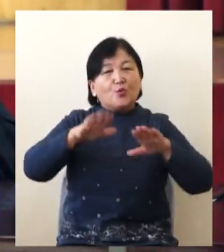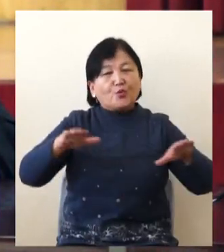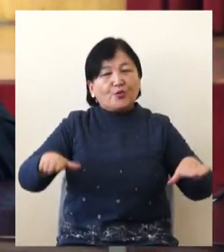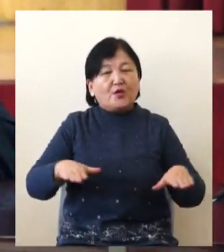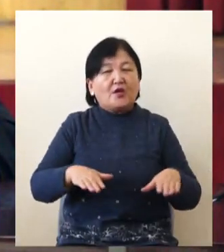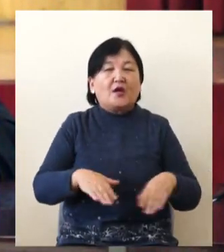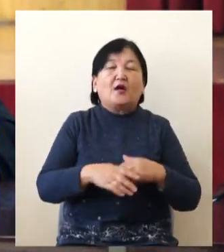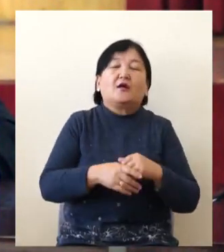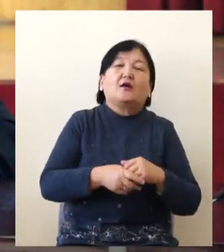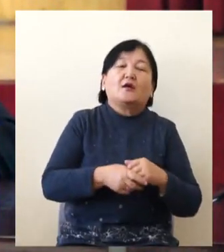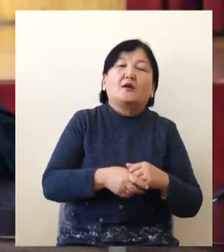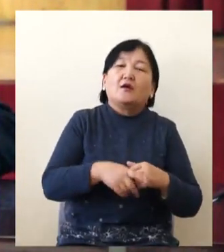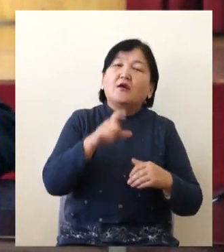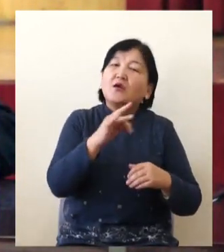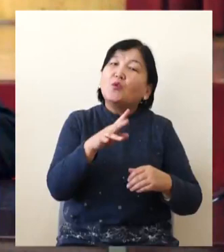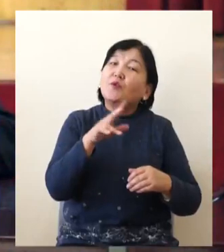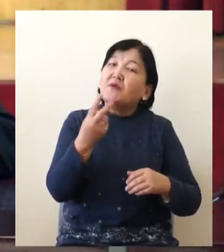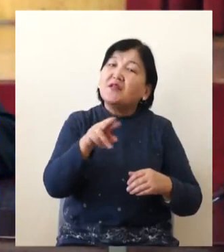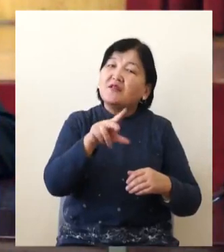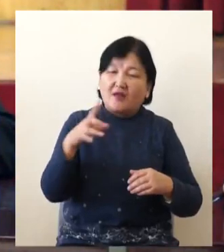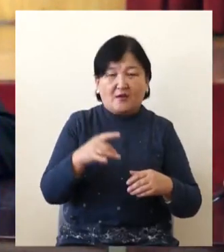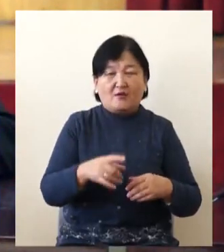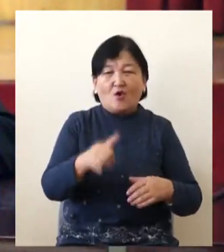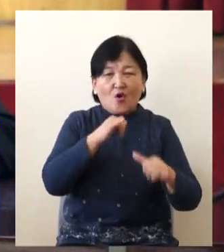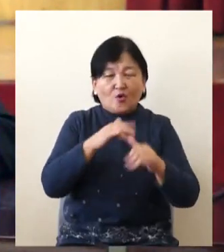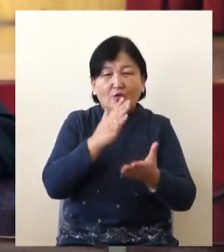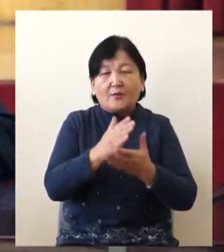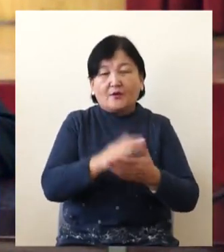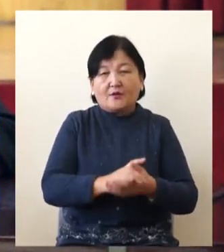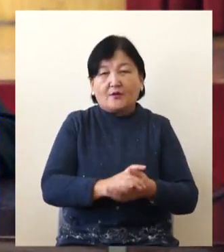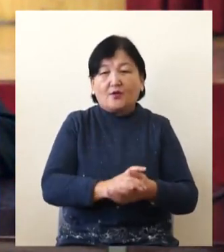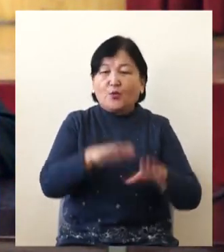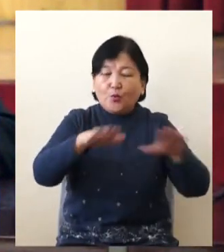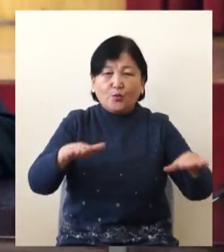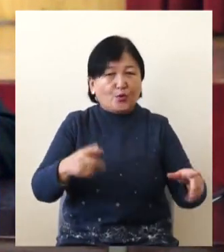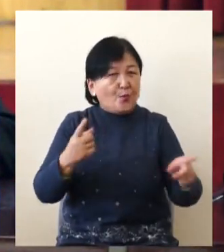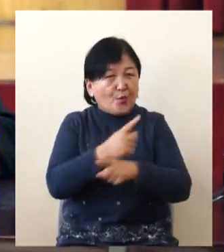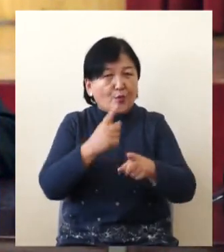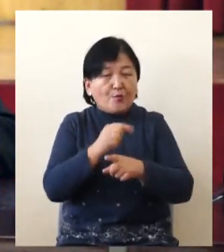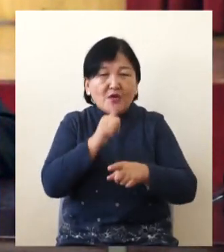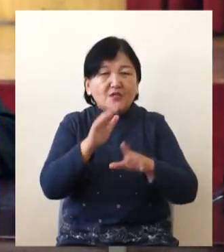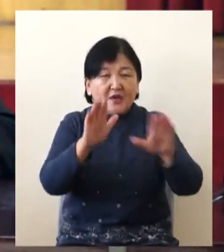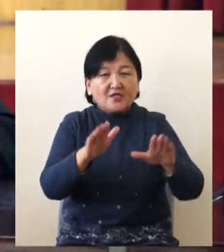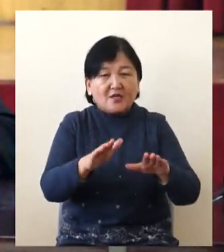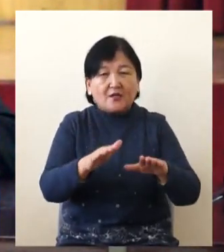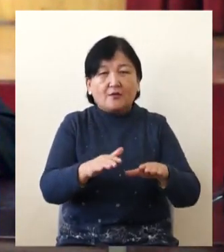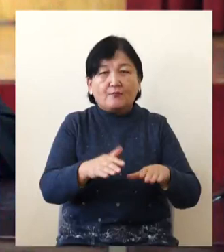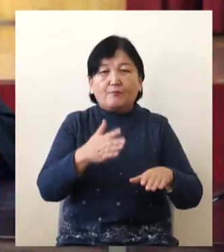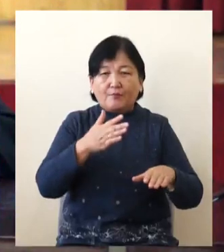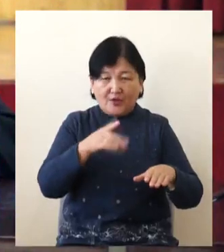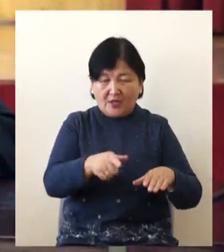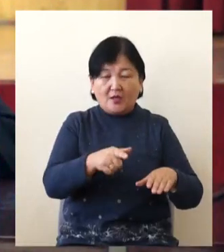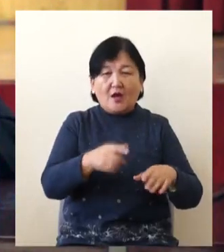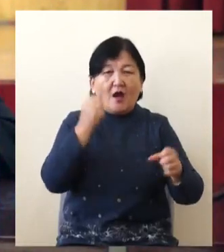Тэгээд тэр хүүхдүүд өөрсдийнх нь буруу биш байхад энэ болсон утааны хордлогоос бүх насаараа ажилласан